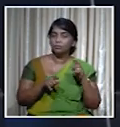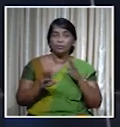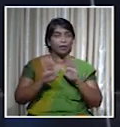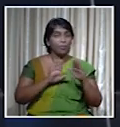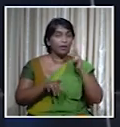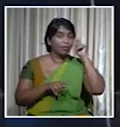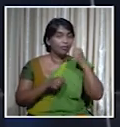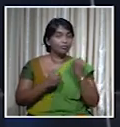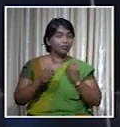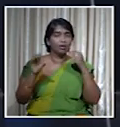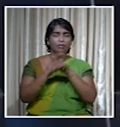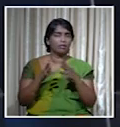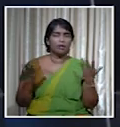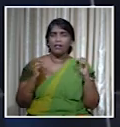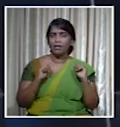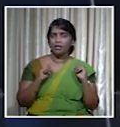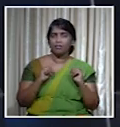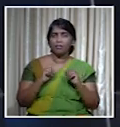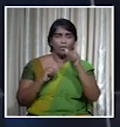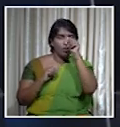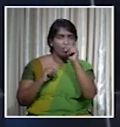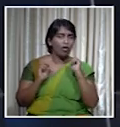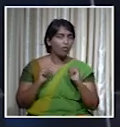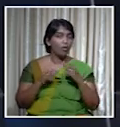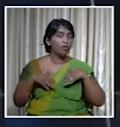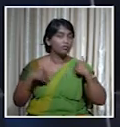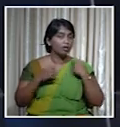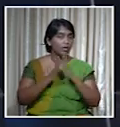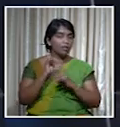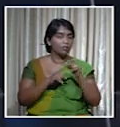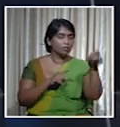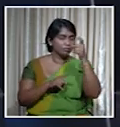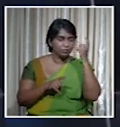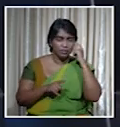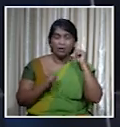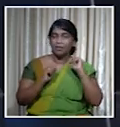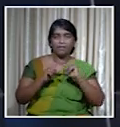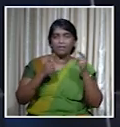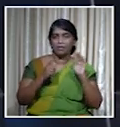පරිපාලන නිලධාරීන් පත් කරන්නේ නැත්තේ ඇයි? මේක රහස සෞඛ්‍ය අමාත්‍යතුමාලා ඔක්කොම දන්නු වෙන මොකක්වත් නෙමෙයි.